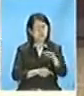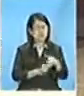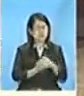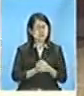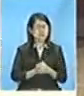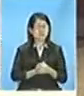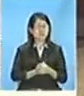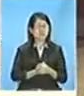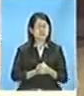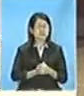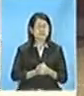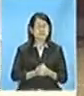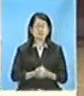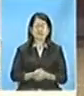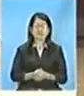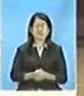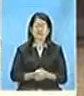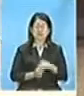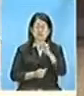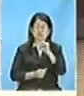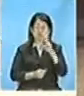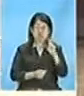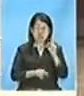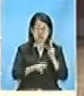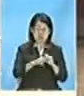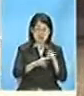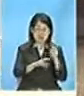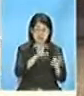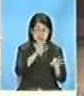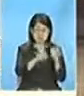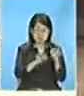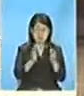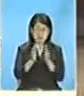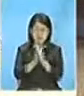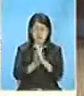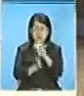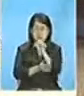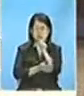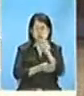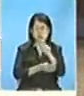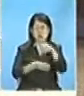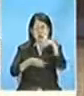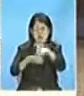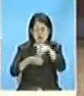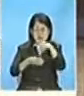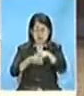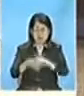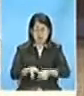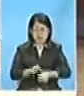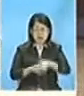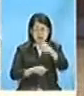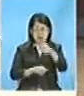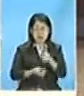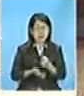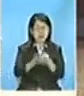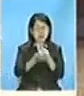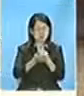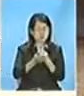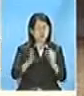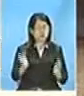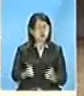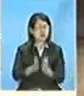ได้ที่ทั้งสรรหาและเลือกตั้งได้ผลักดันที่ให้การสนับส